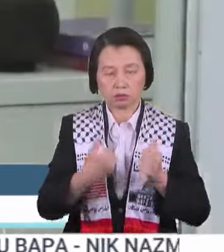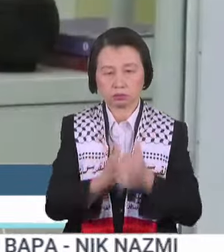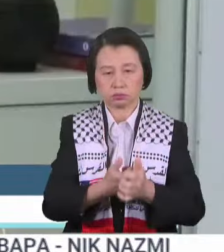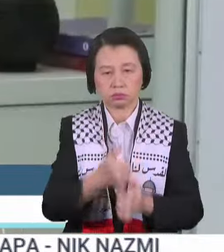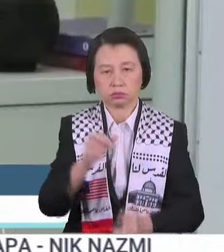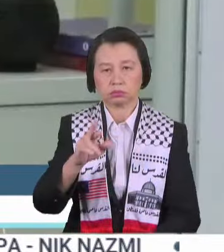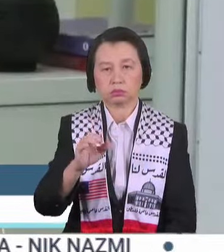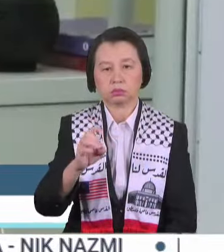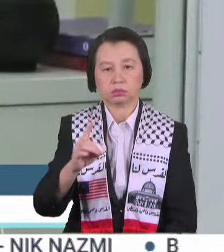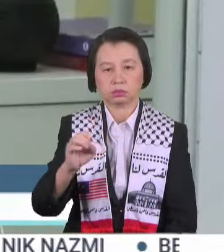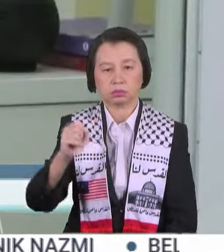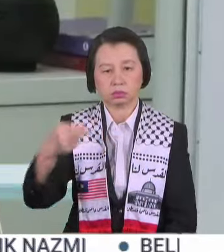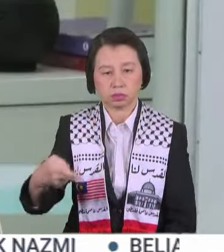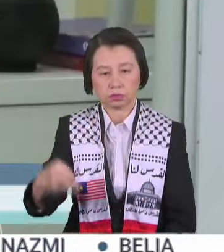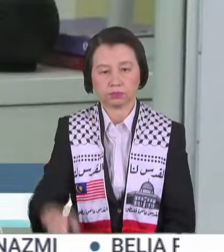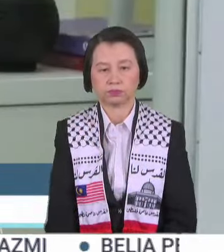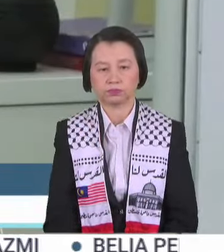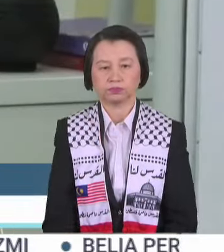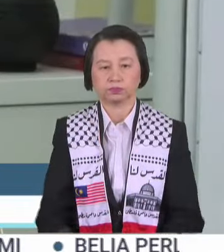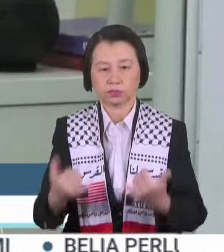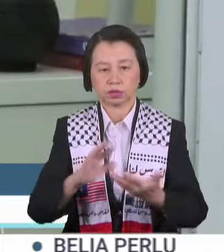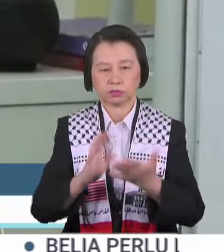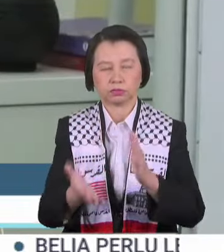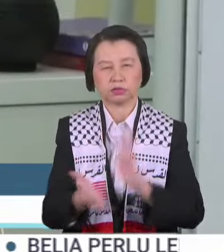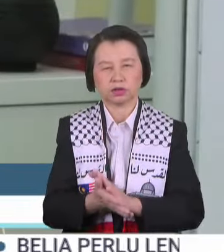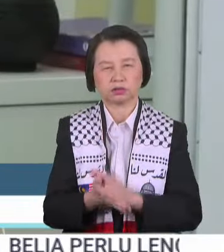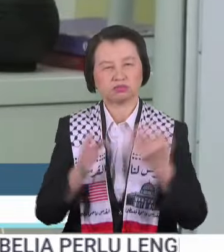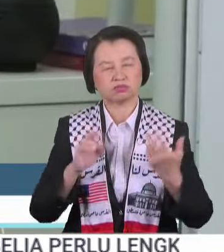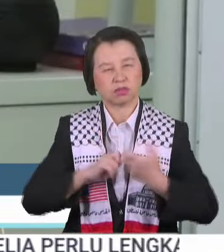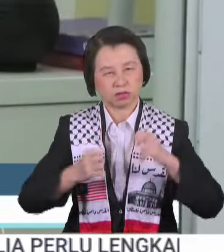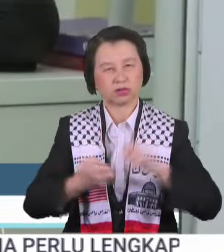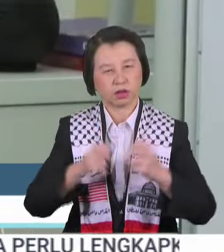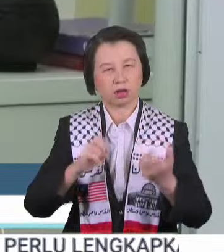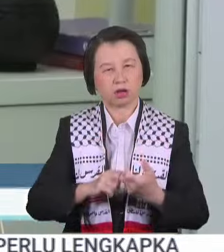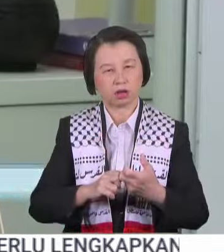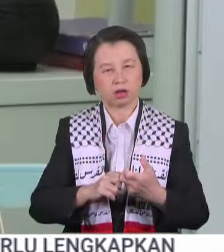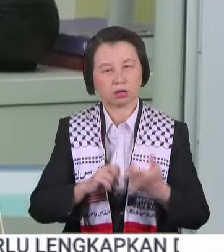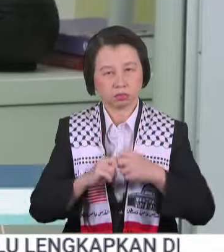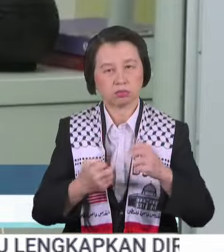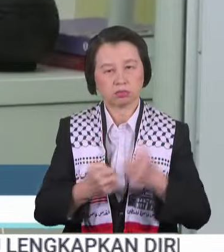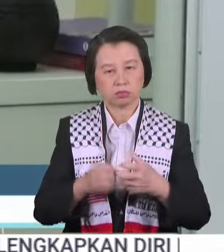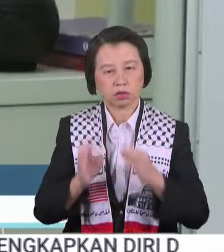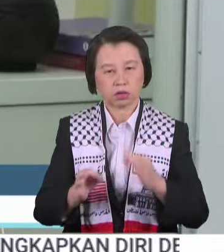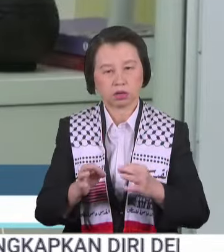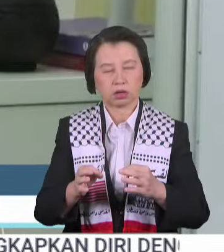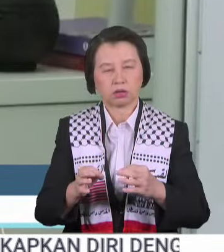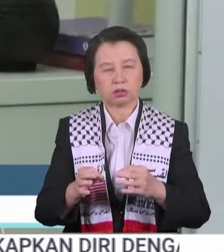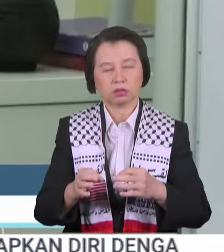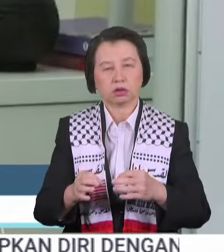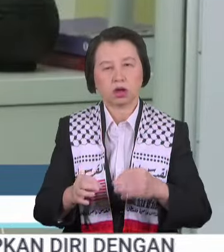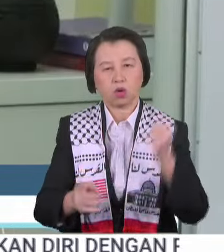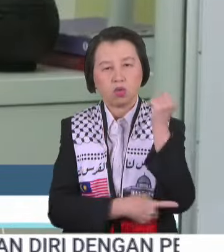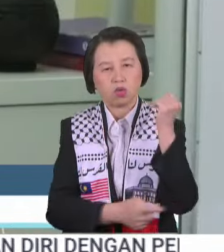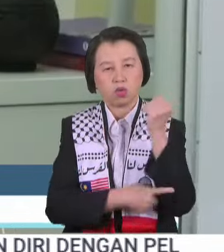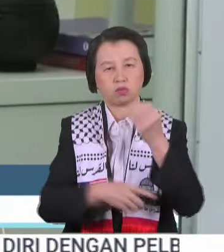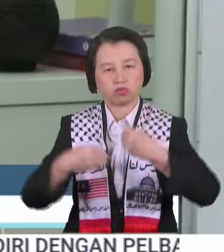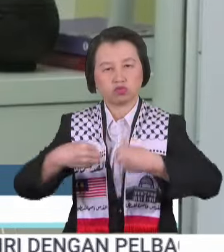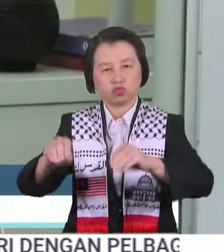Semuanya yang menjadi isu dalam jual beli secara tertangguh ialah kalau ia melibatkan